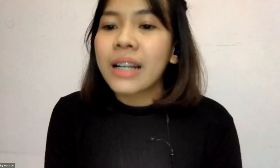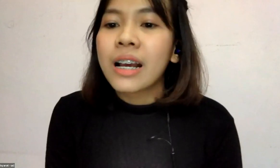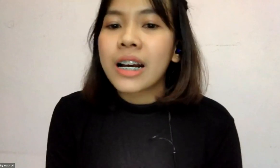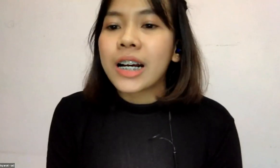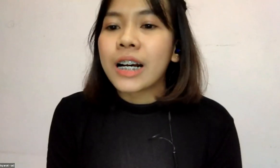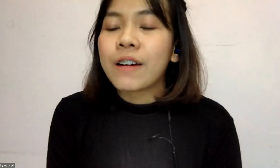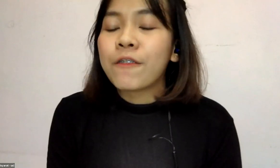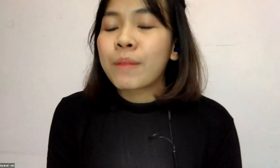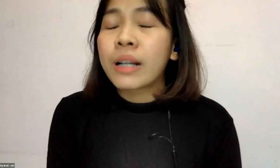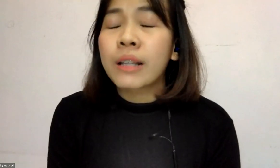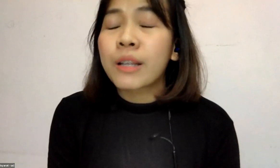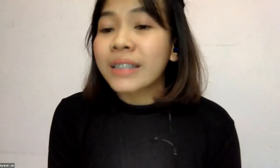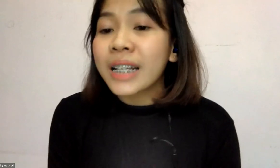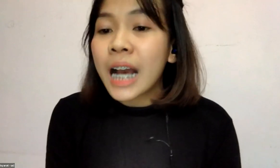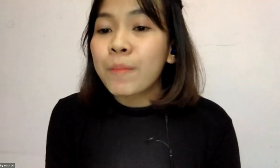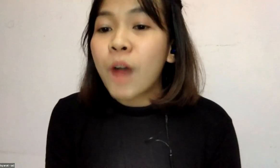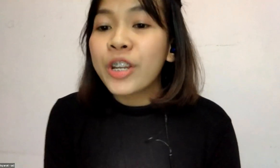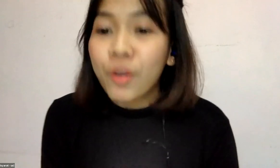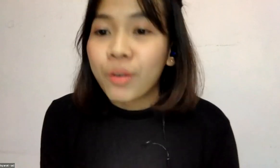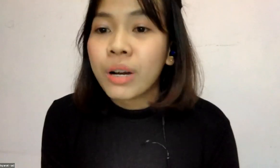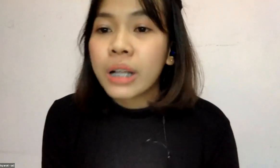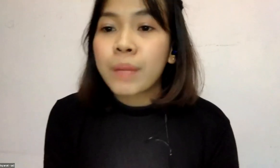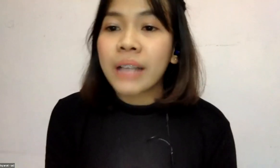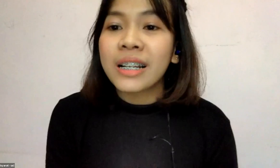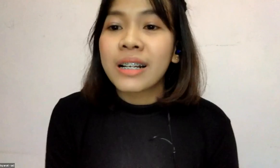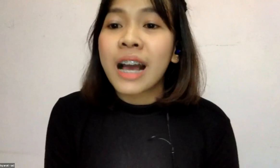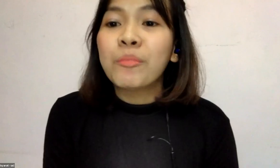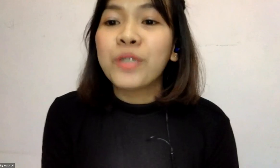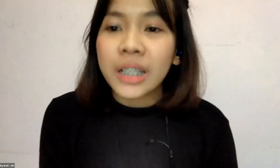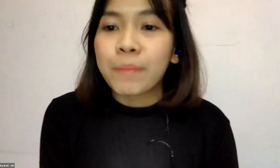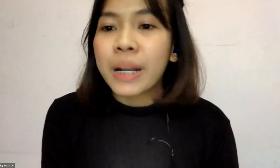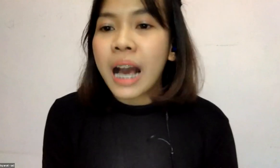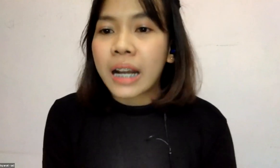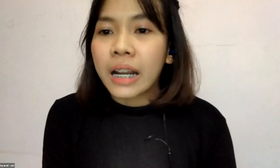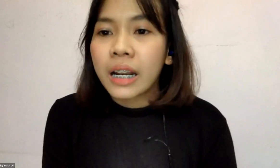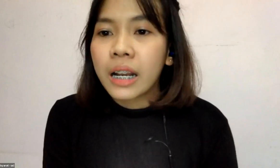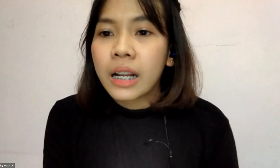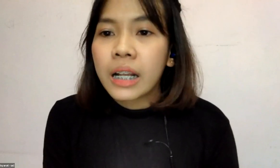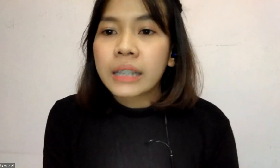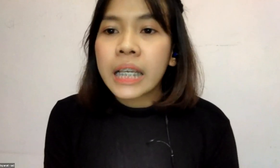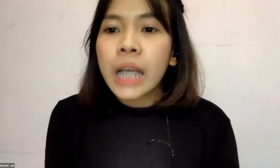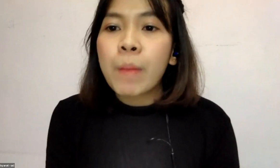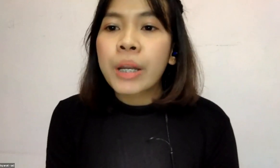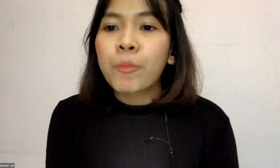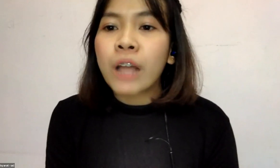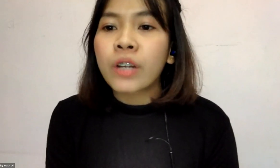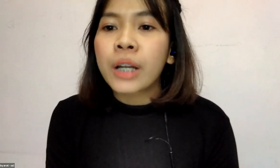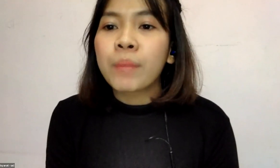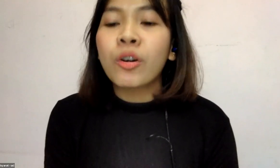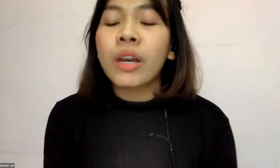dengan pedangdut terbiasa dengan audio terbiasa dengan bunyi pendengaran sehingga